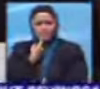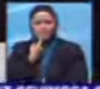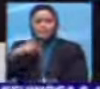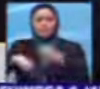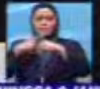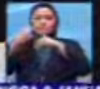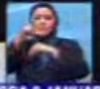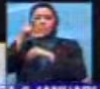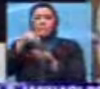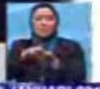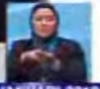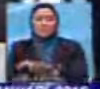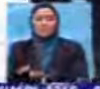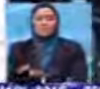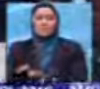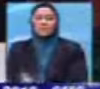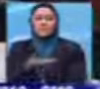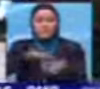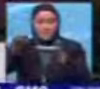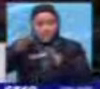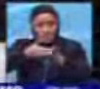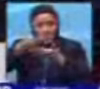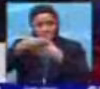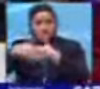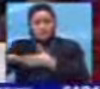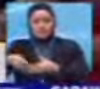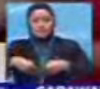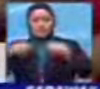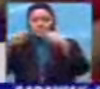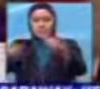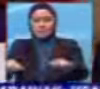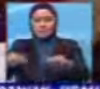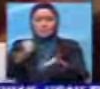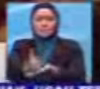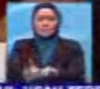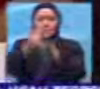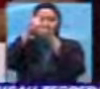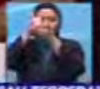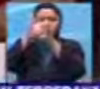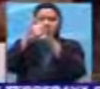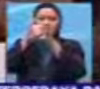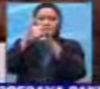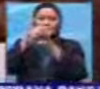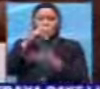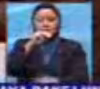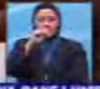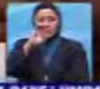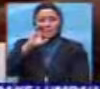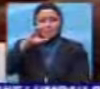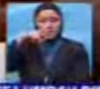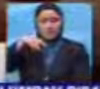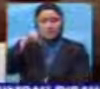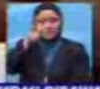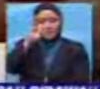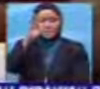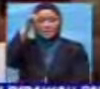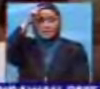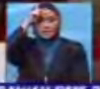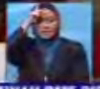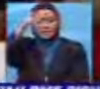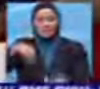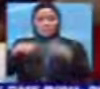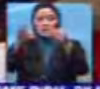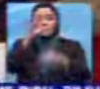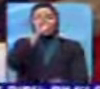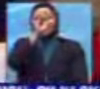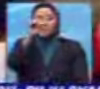Beliau berkata demikian kepada pemberita selepas menyampaikan sumbangan Kelab Pencegahan Jenayah MCPF Kelantan kepada 80